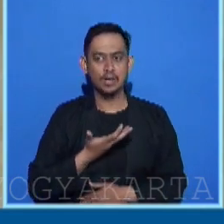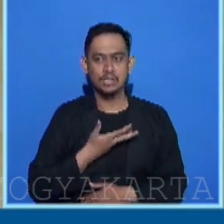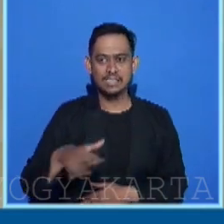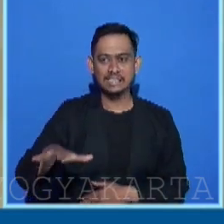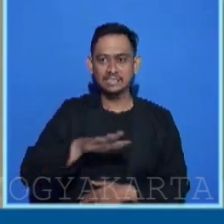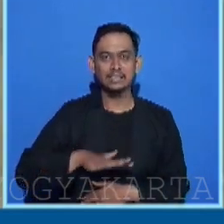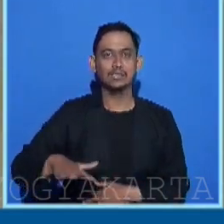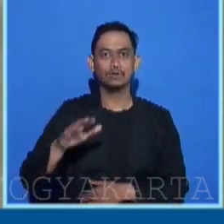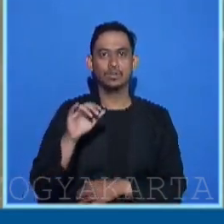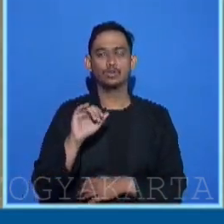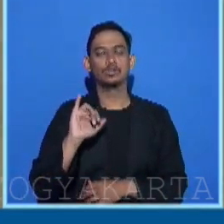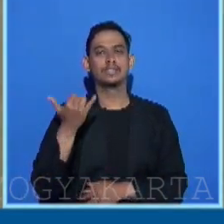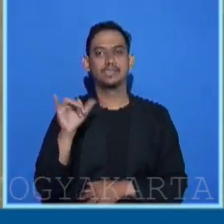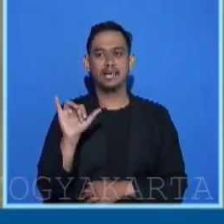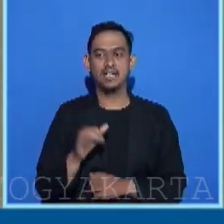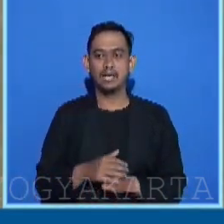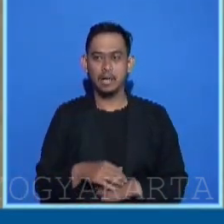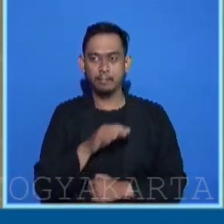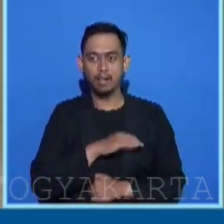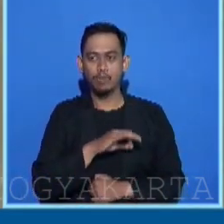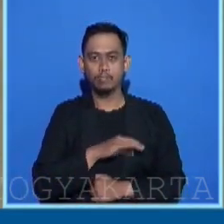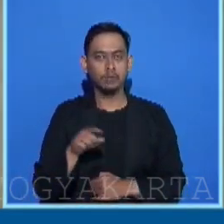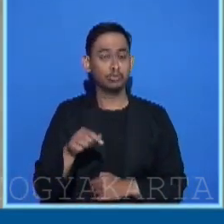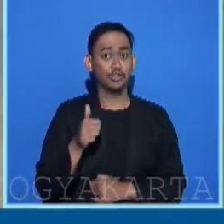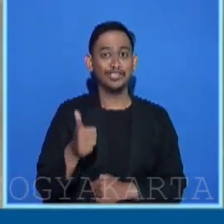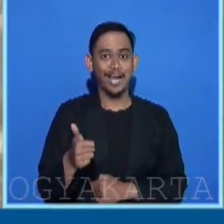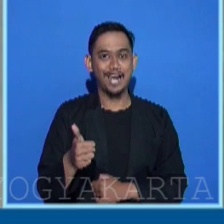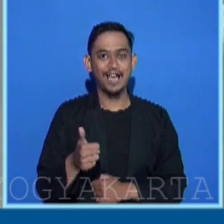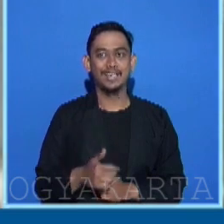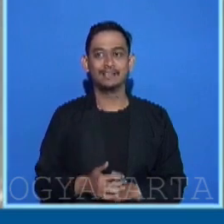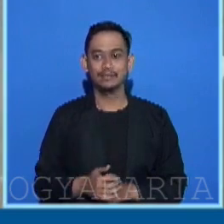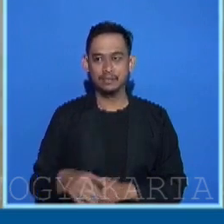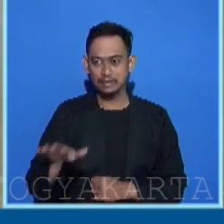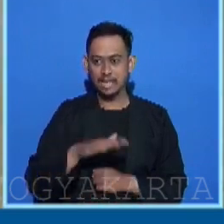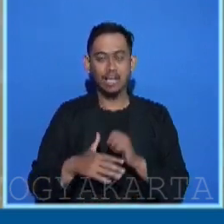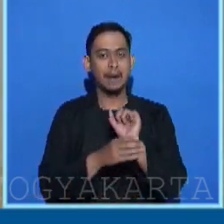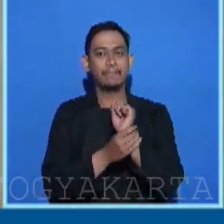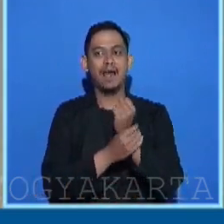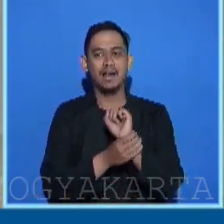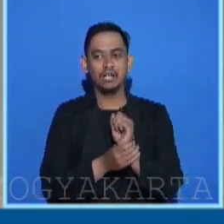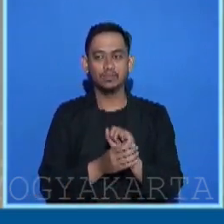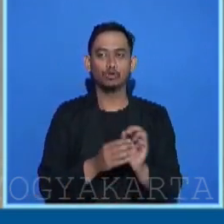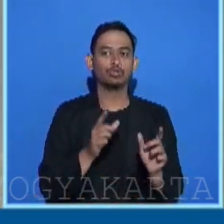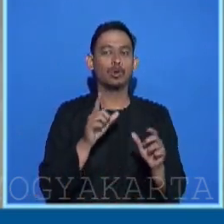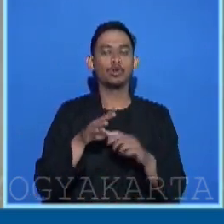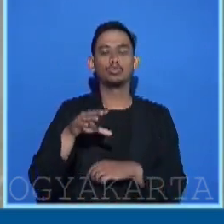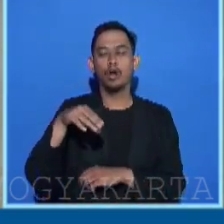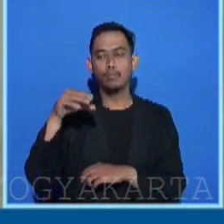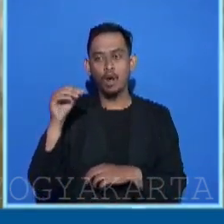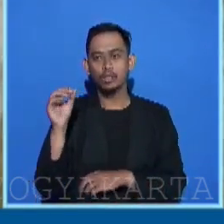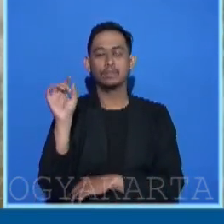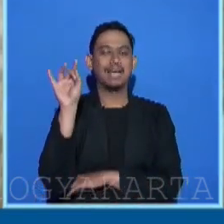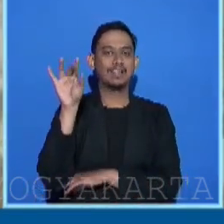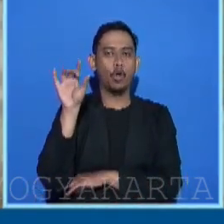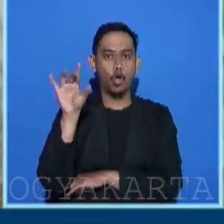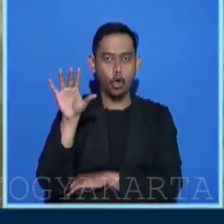cacing sutra ogidi pun kentut ing sang Winning lalat dan antasipun Magelang Wonosobo Lan Purworejo ganti pengawas Digan doso